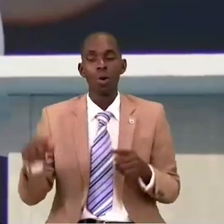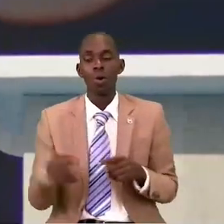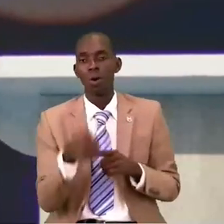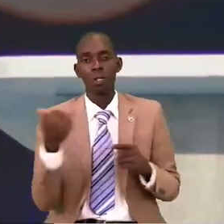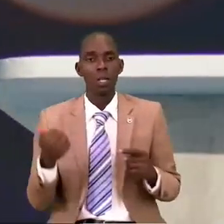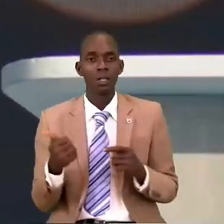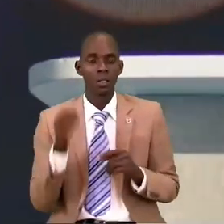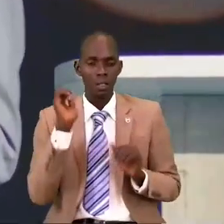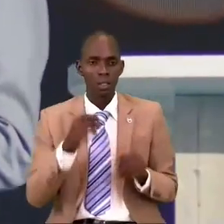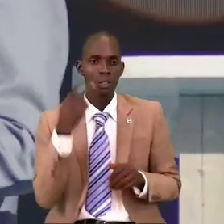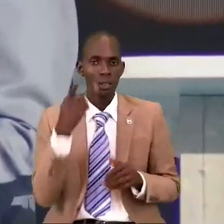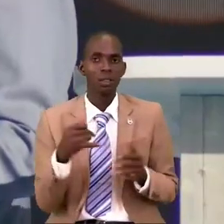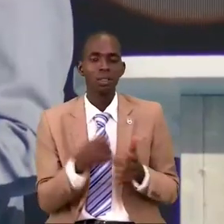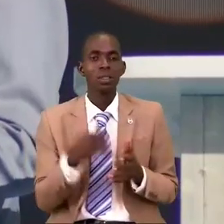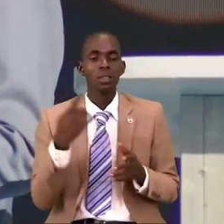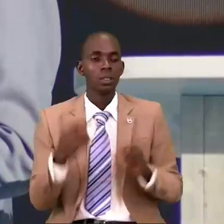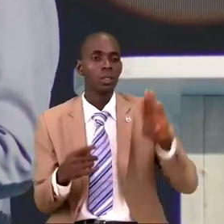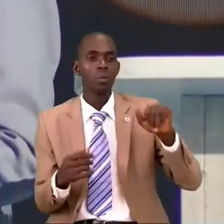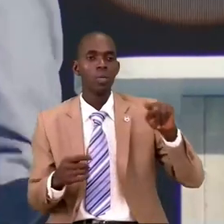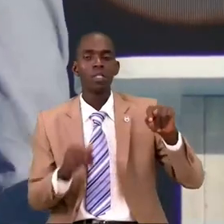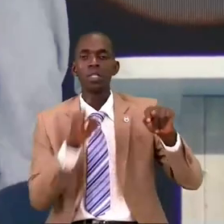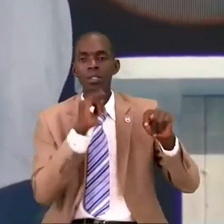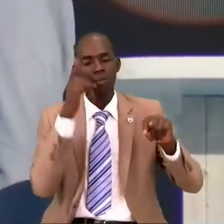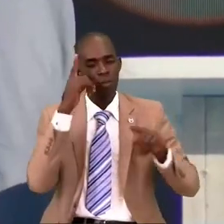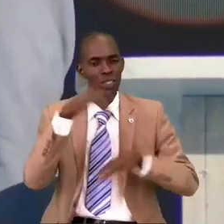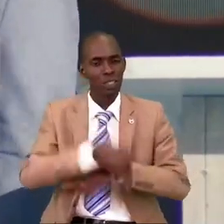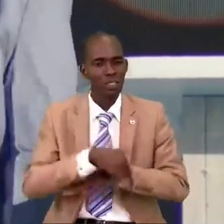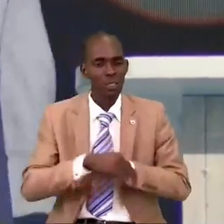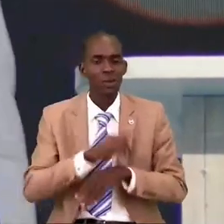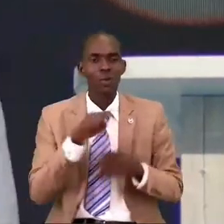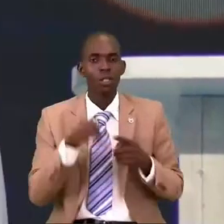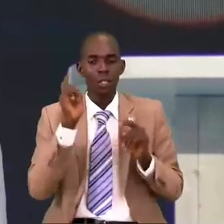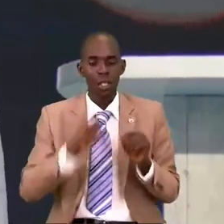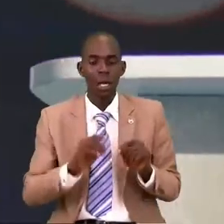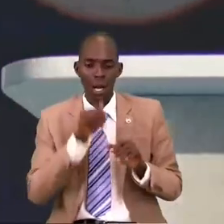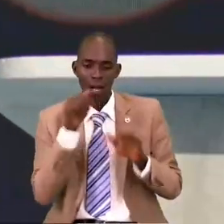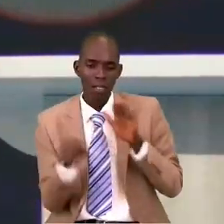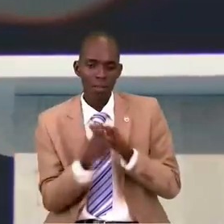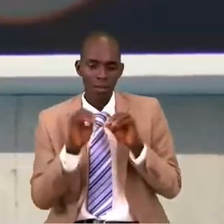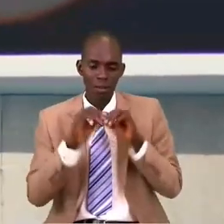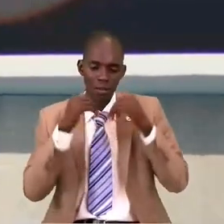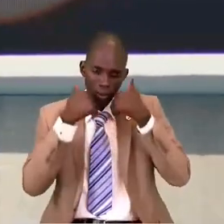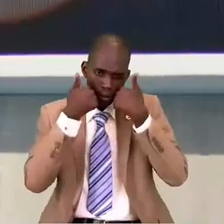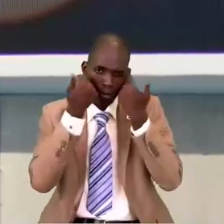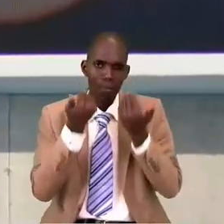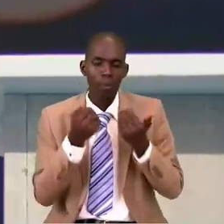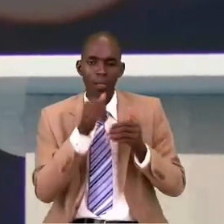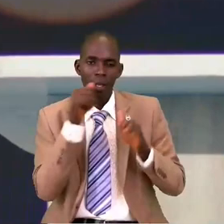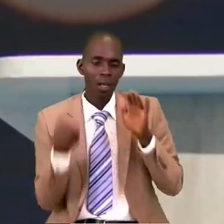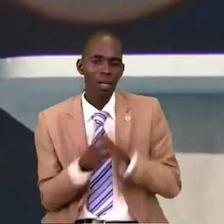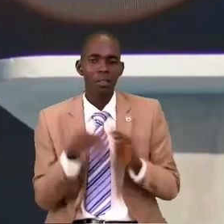la honte, quand elles peuvent se cacher et cacher son identité qui n'est pas bien définie. Mais